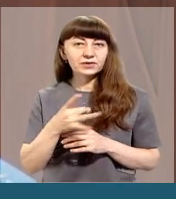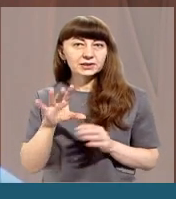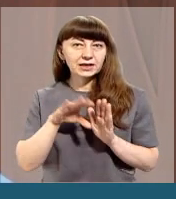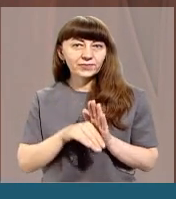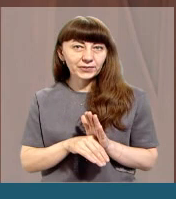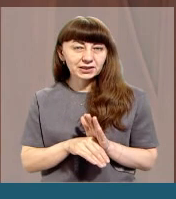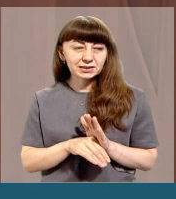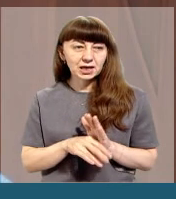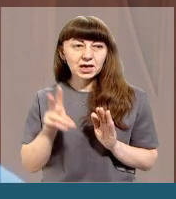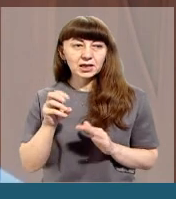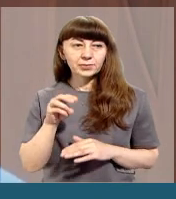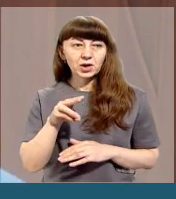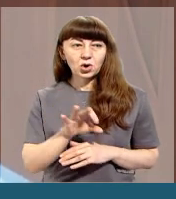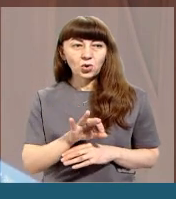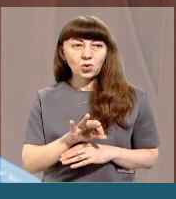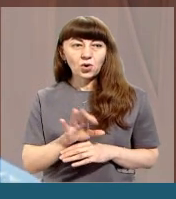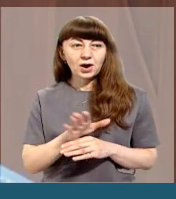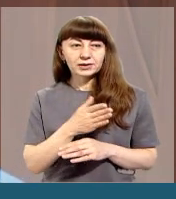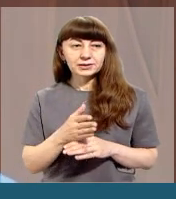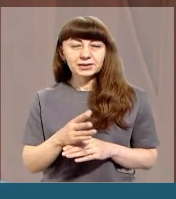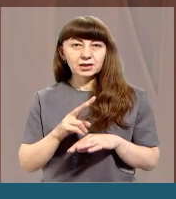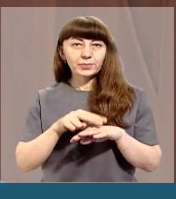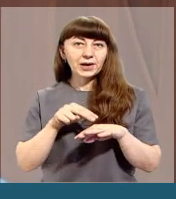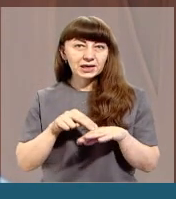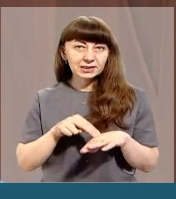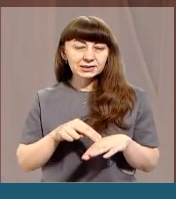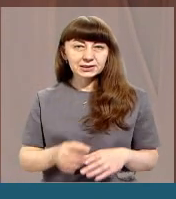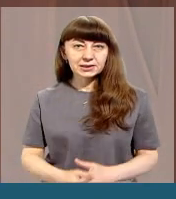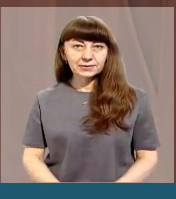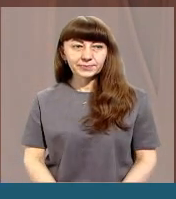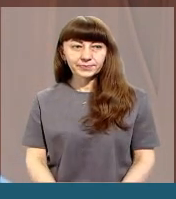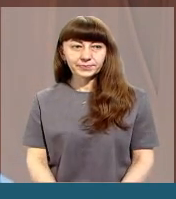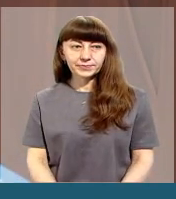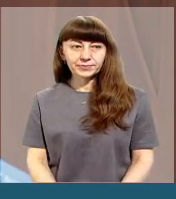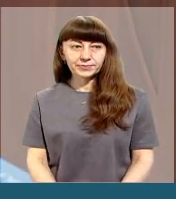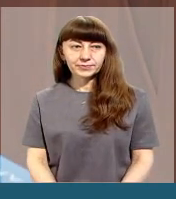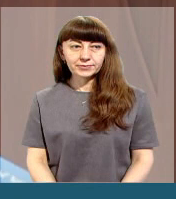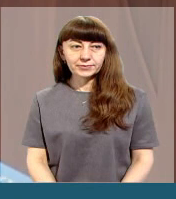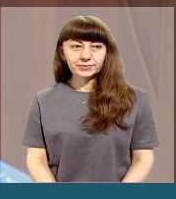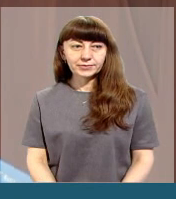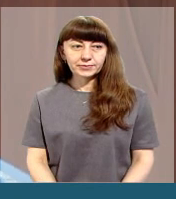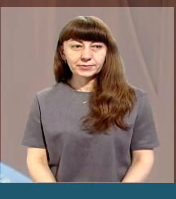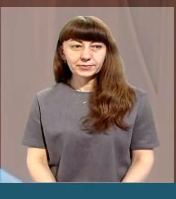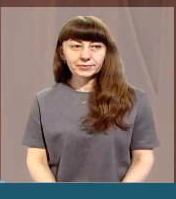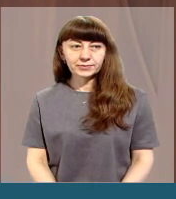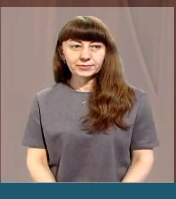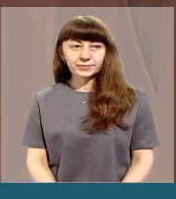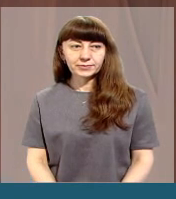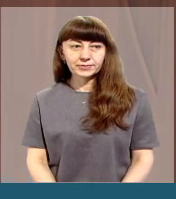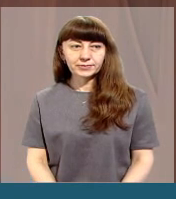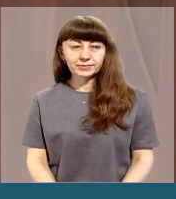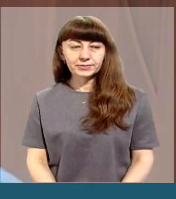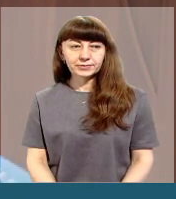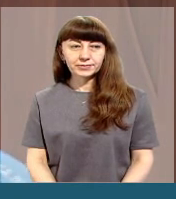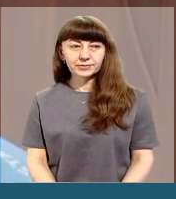совместно с отделом полиции и совместно со всеми учреждениями образования